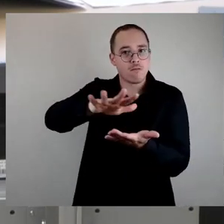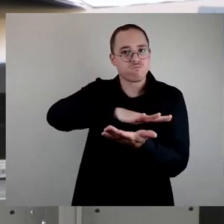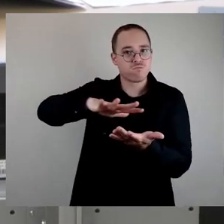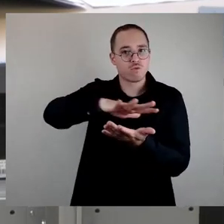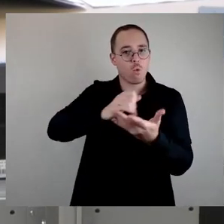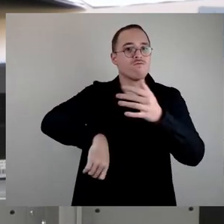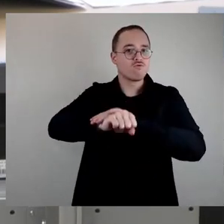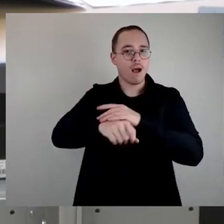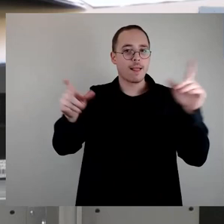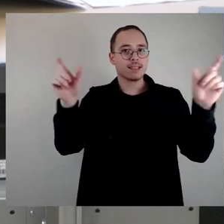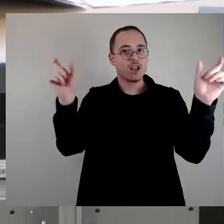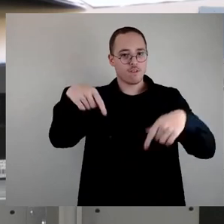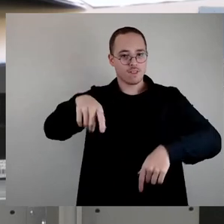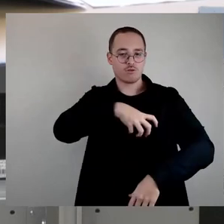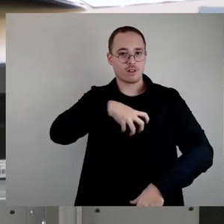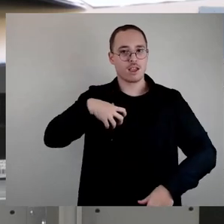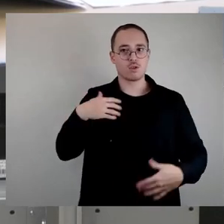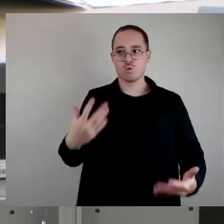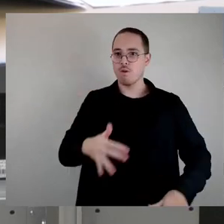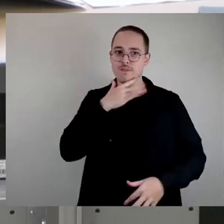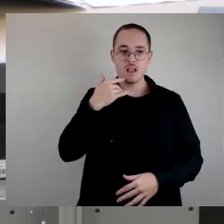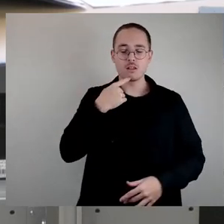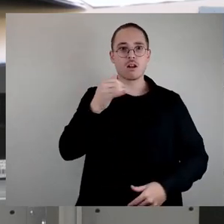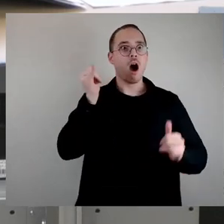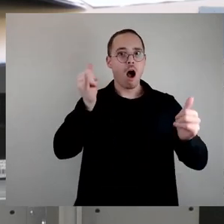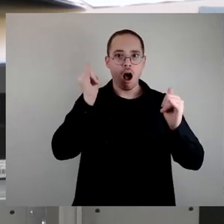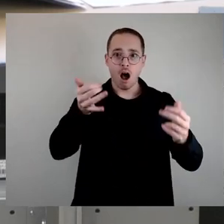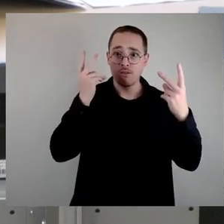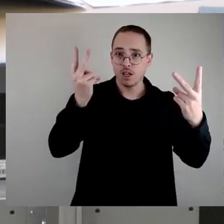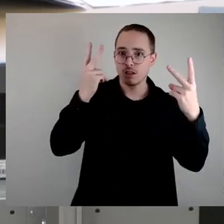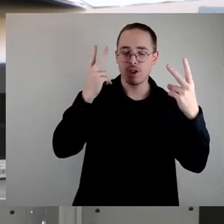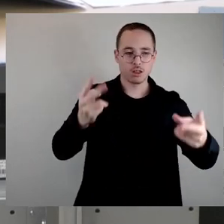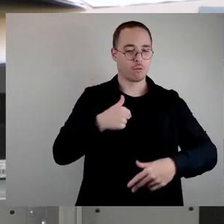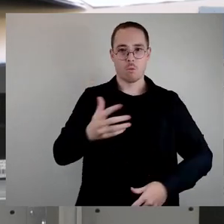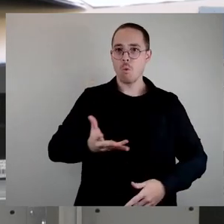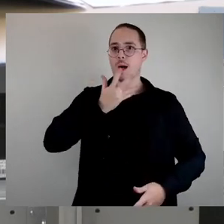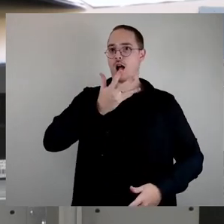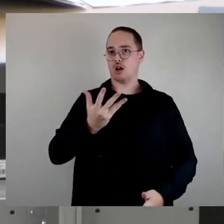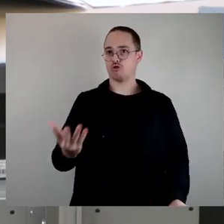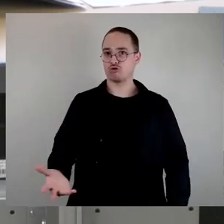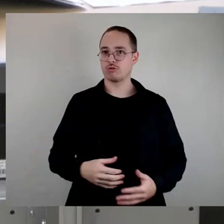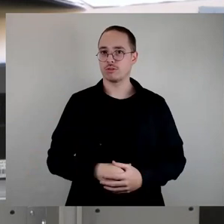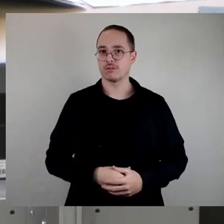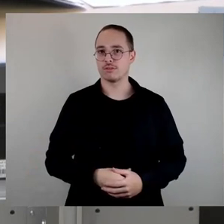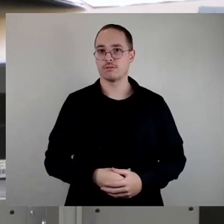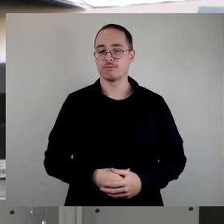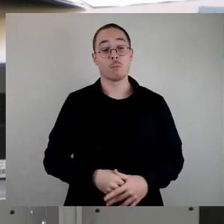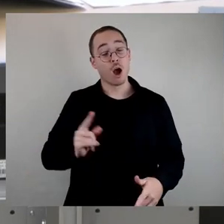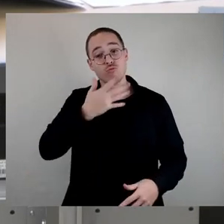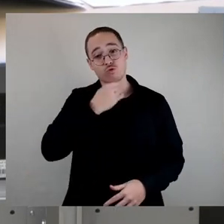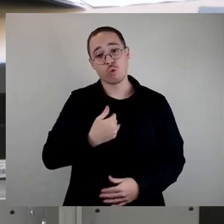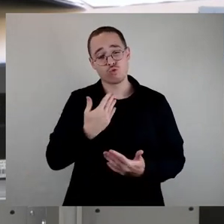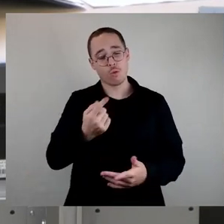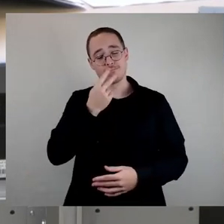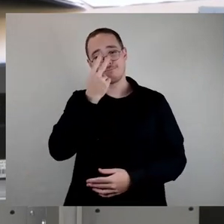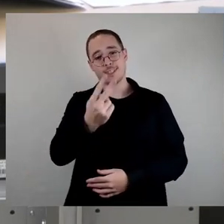Gesellschaft unserer Stadt. Das war unerwartet und überraschend, aber auch schön, weil wir anscheinend hier